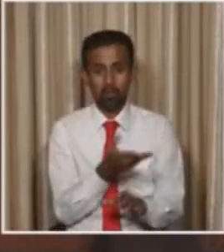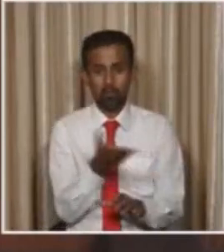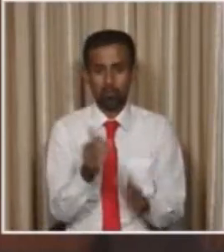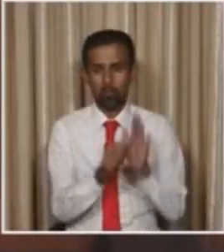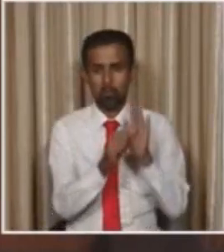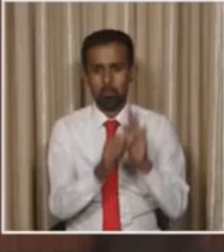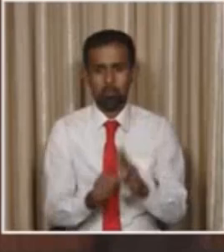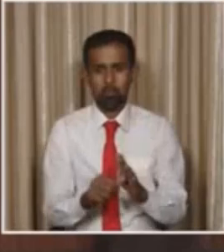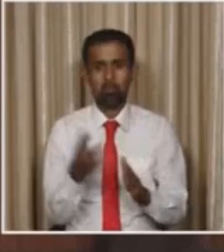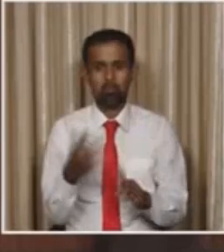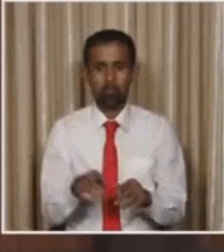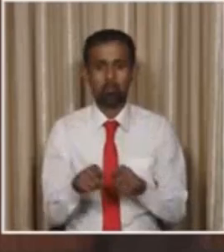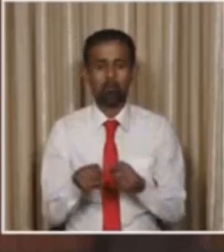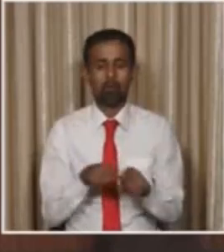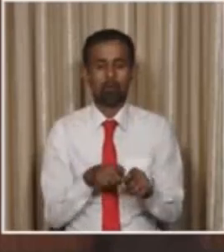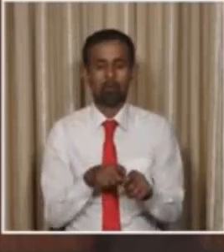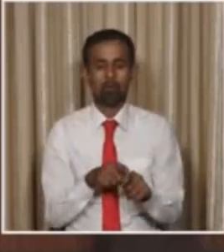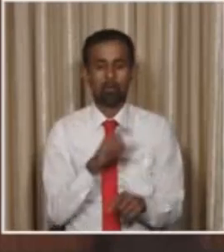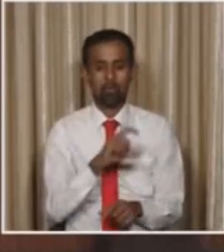450 cc